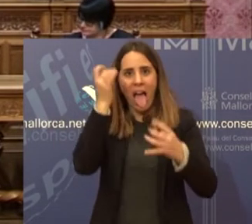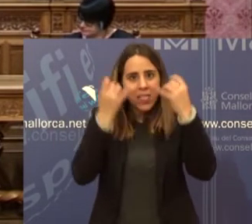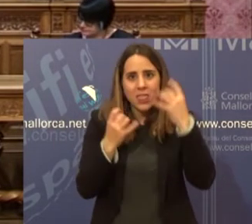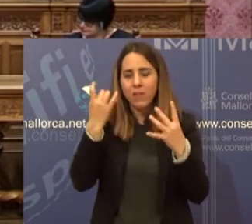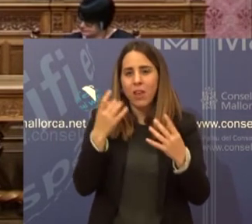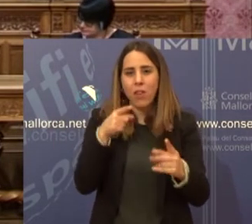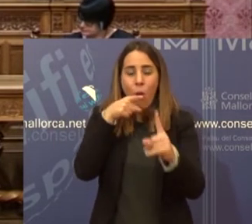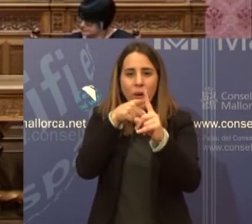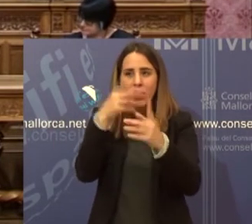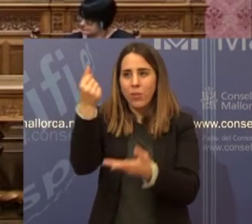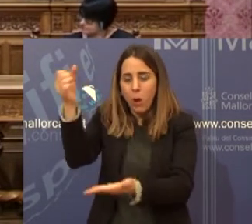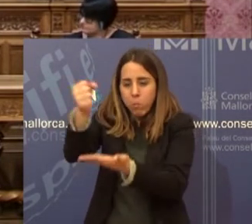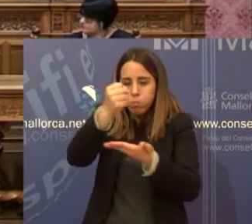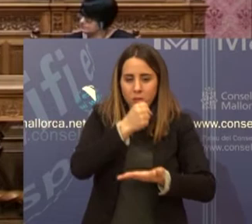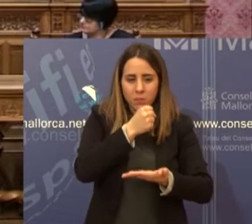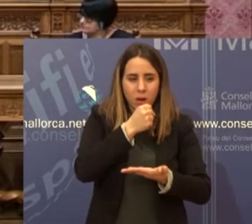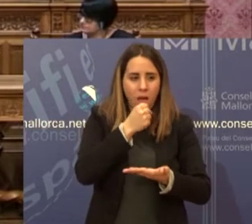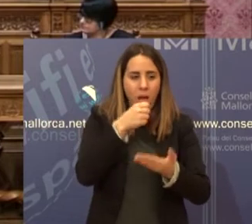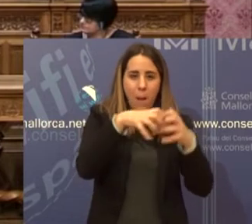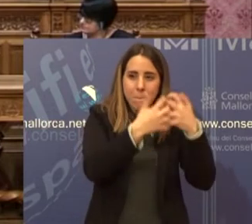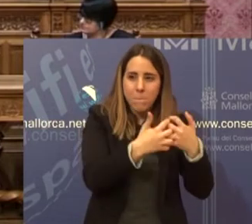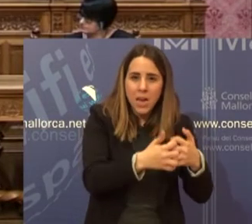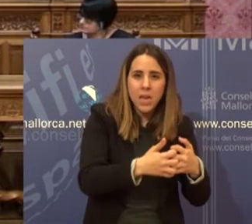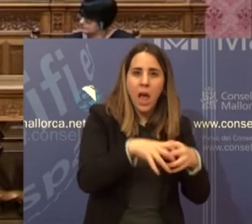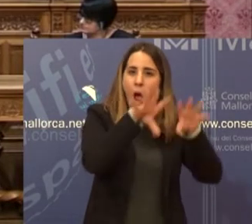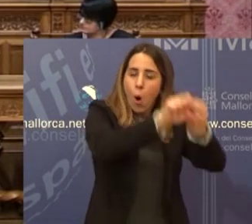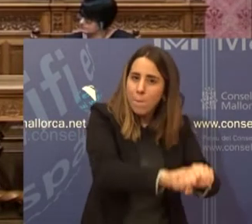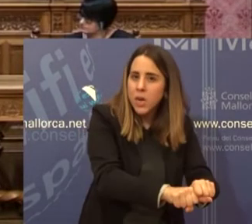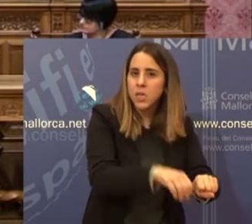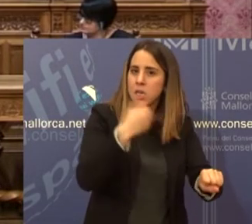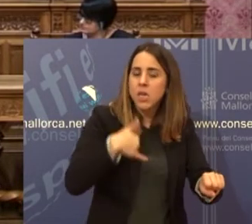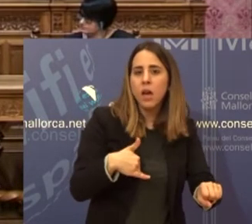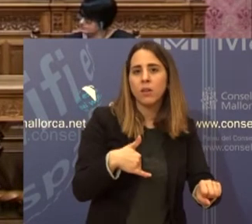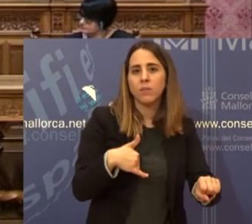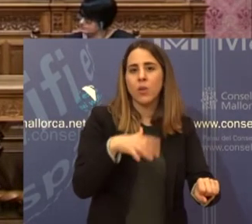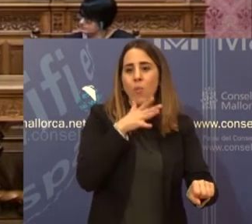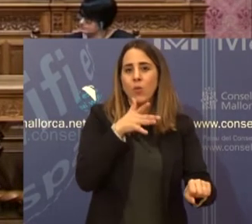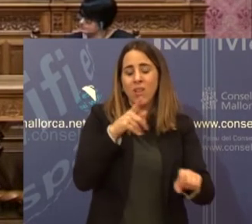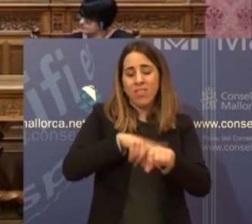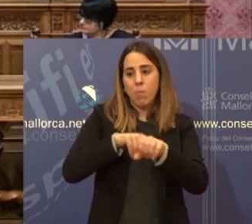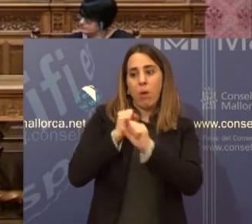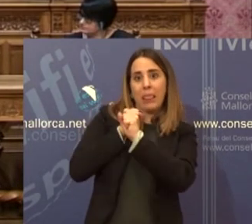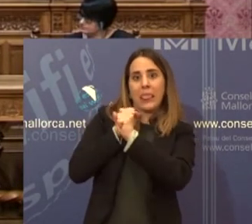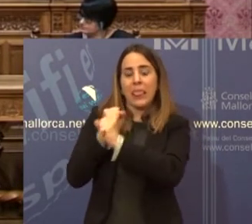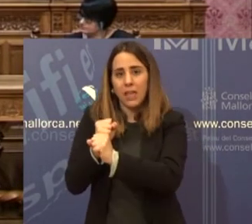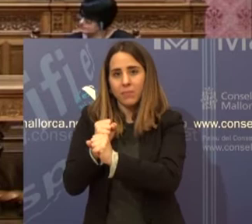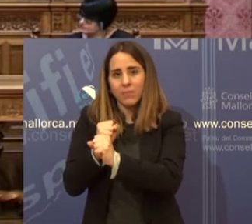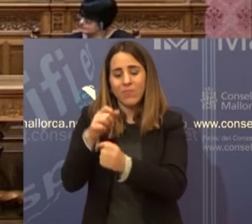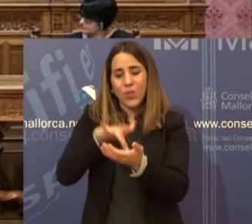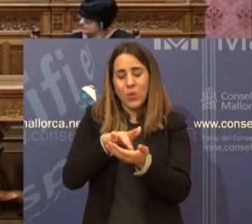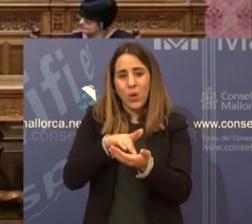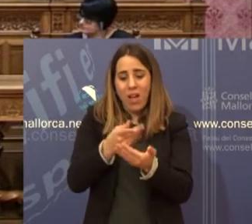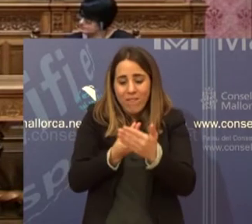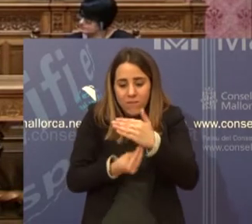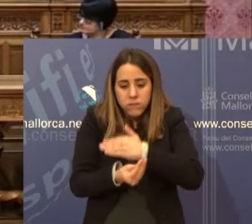diferents activitats per recaptar fons i per aconseguir la màquina antes, ja que el temps va al nostre compte. Els nens, quan